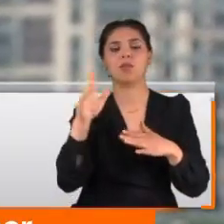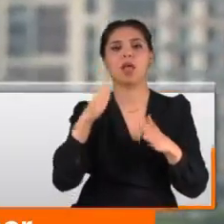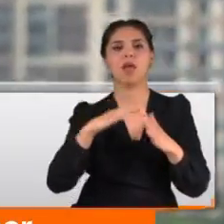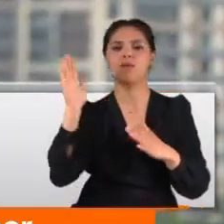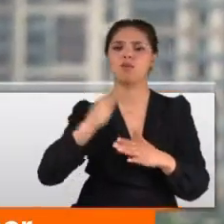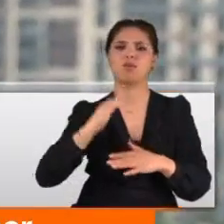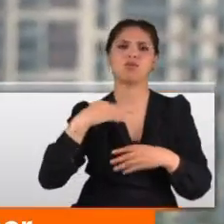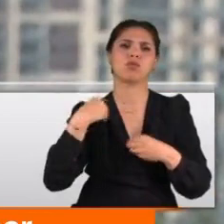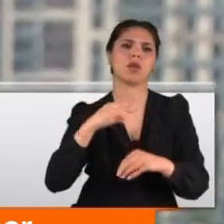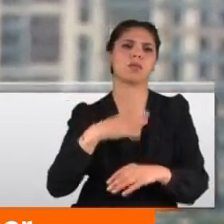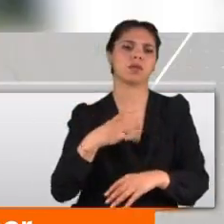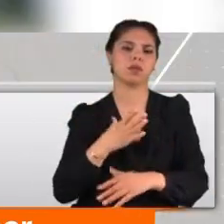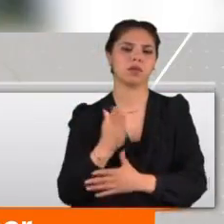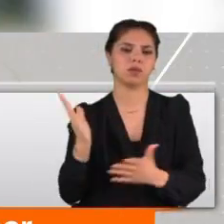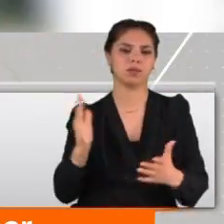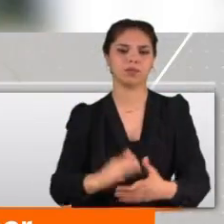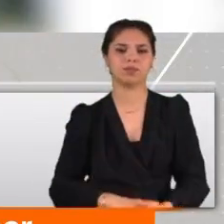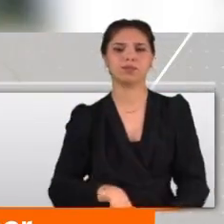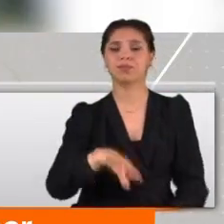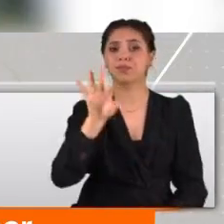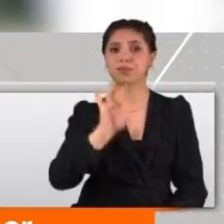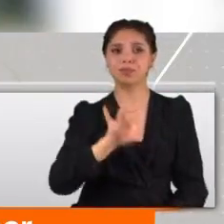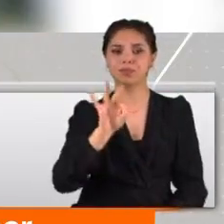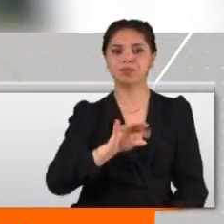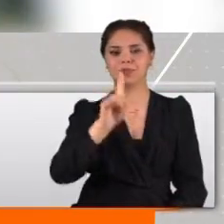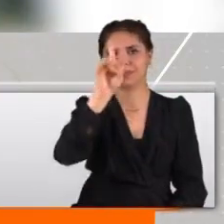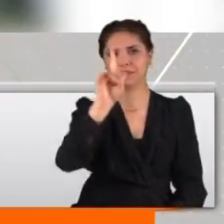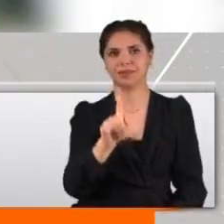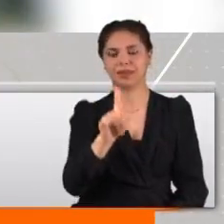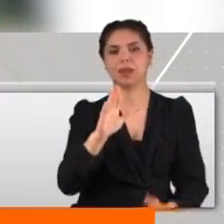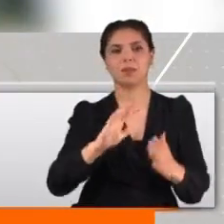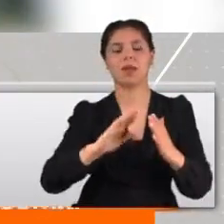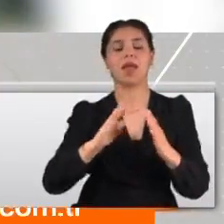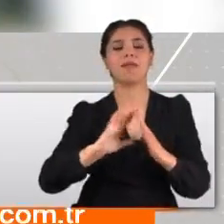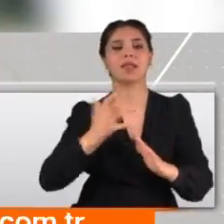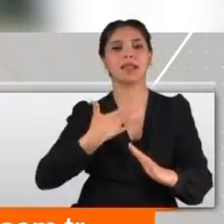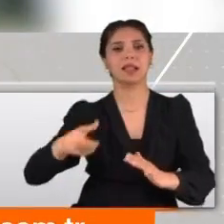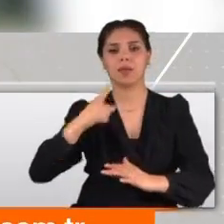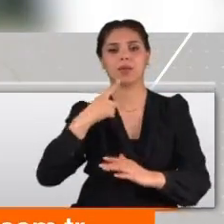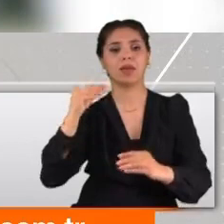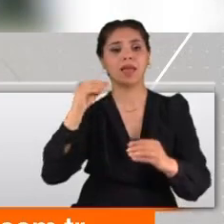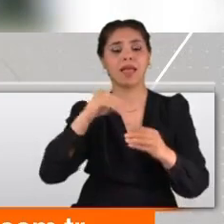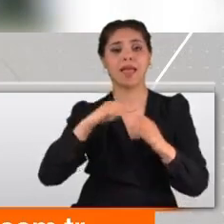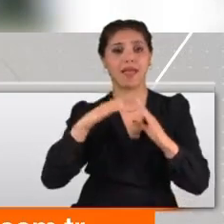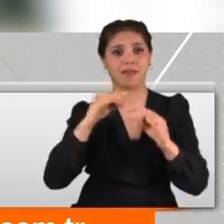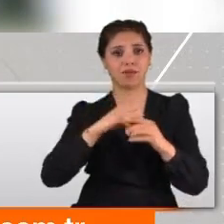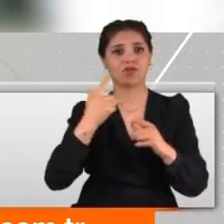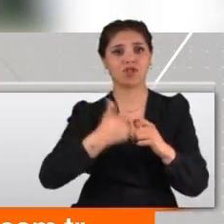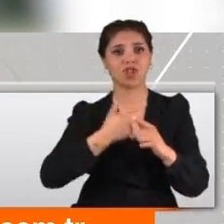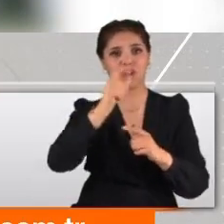değerinden daha ucuz satmak. İşte şu anda ilk kez mal sahipleri diyor ki içinde kiracılı olan gayrimenkuller